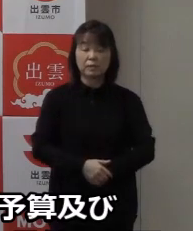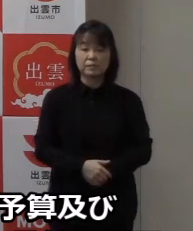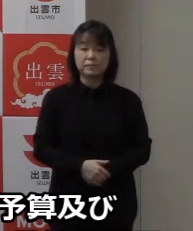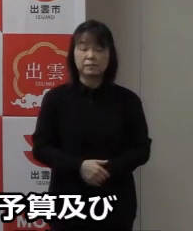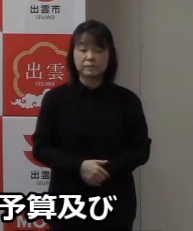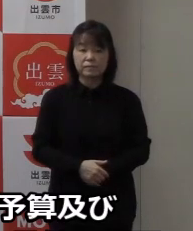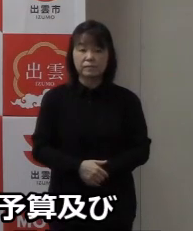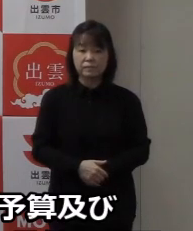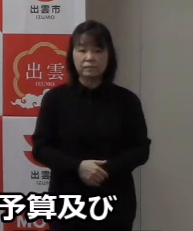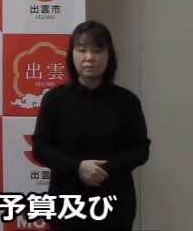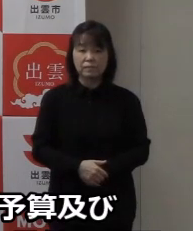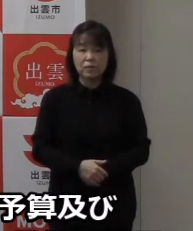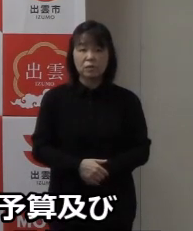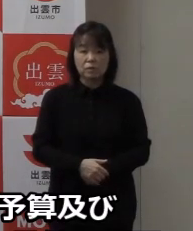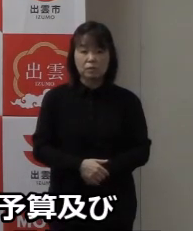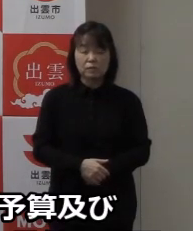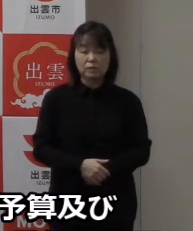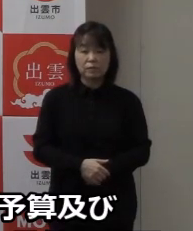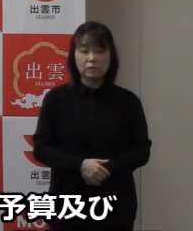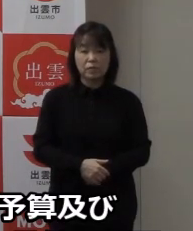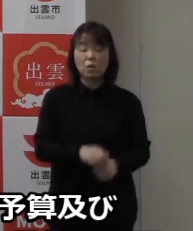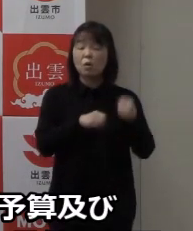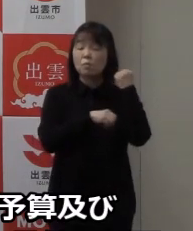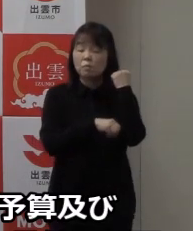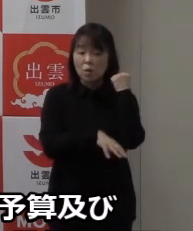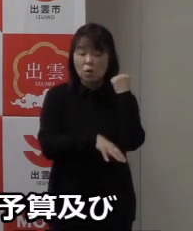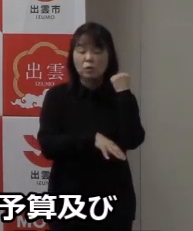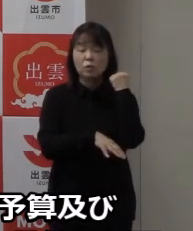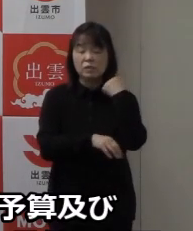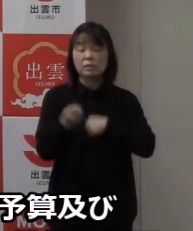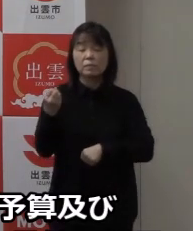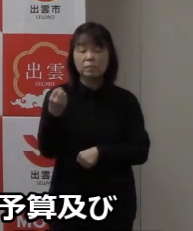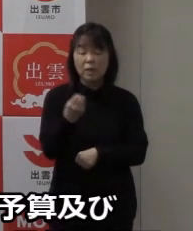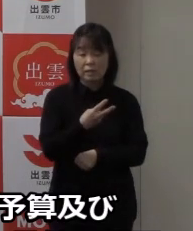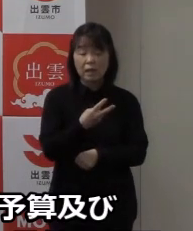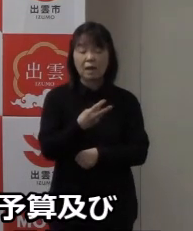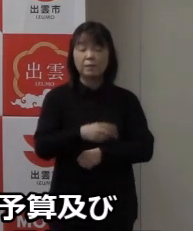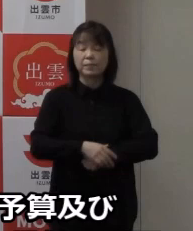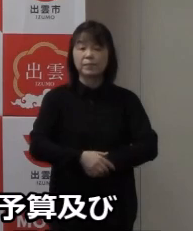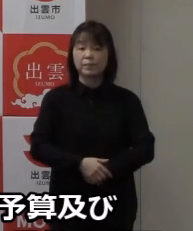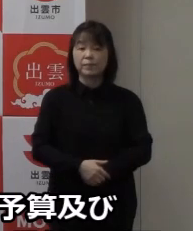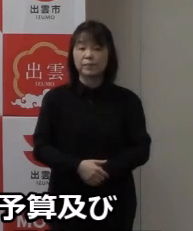そうしたことを勘案しながら、またですね、